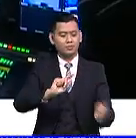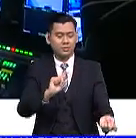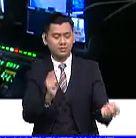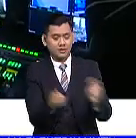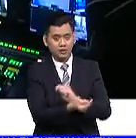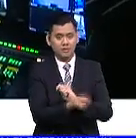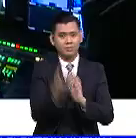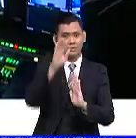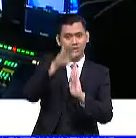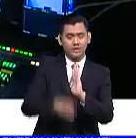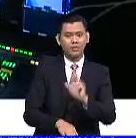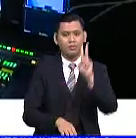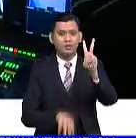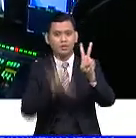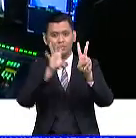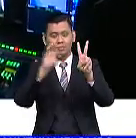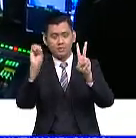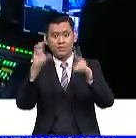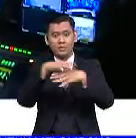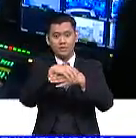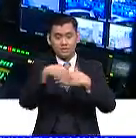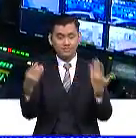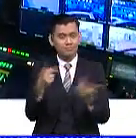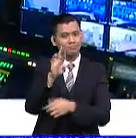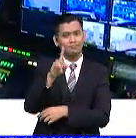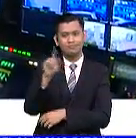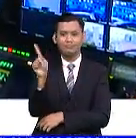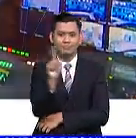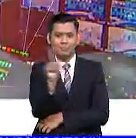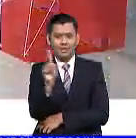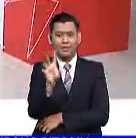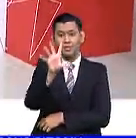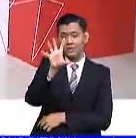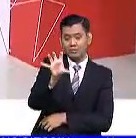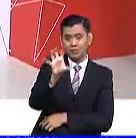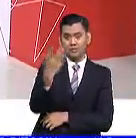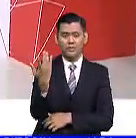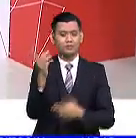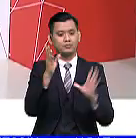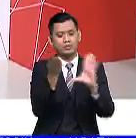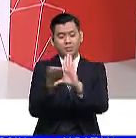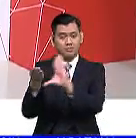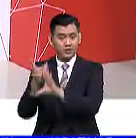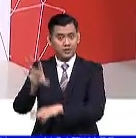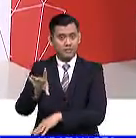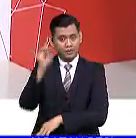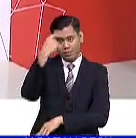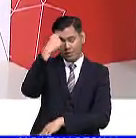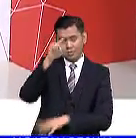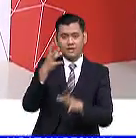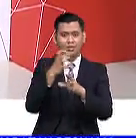minimum 250 Ringgit dalam satu Rizieq dimana-mana 50 Rakan dagang terpilih untuk menikmati discount menarik